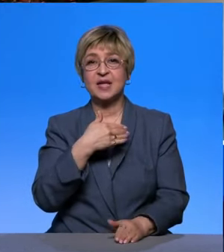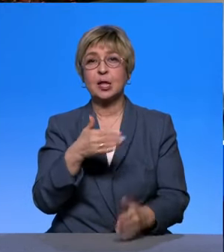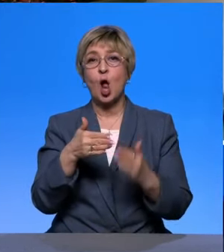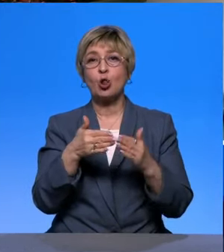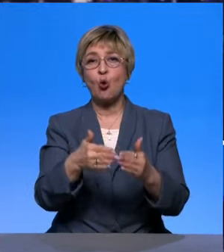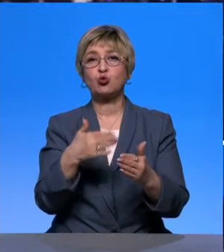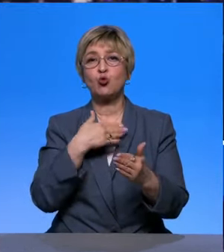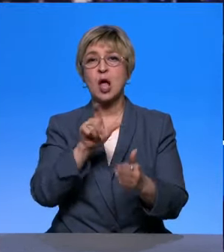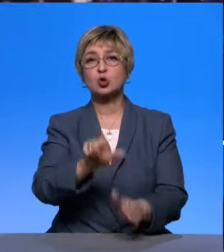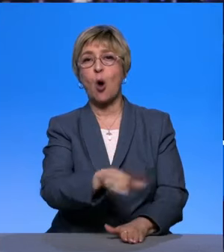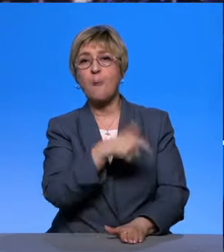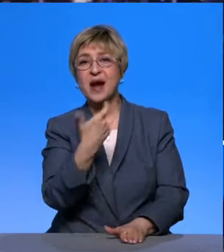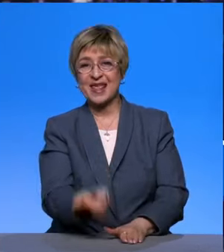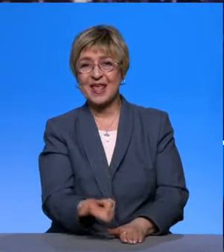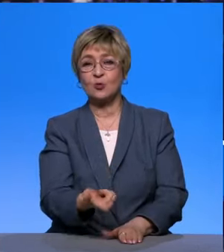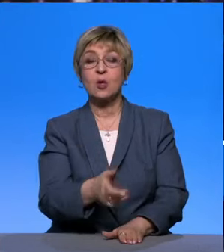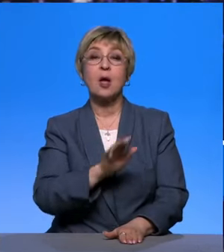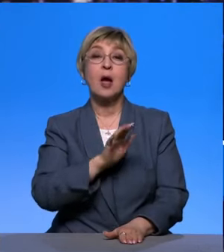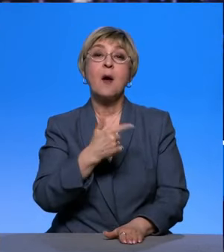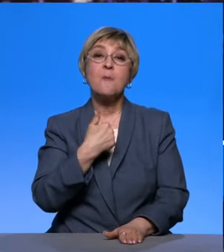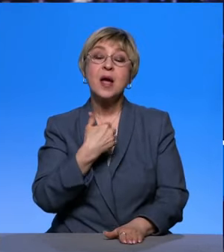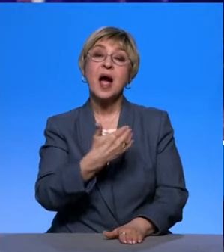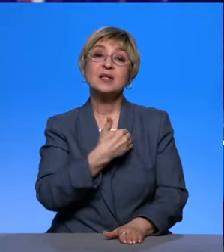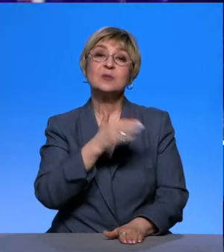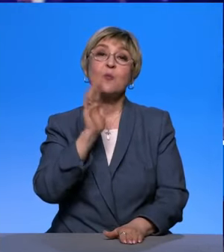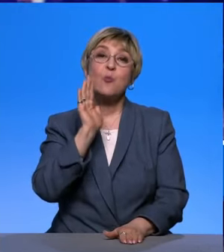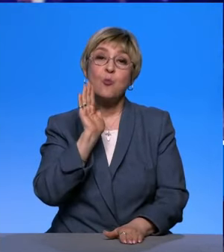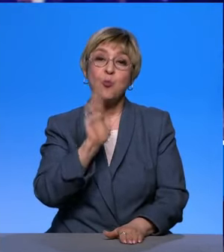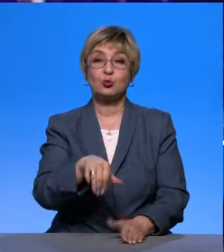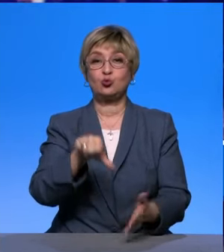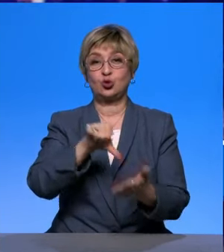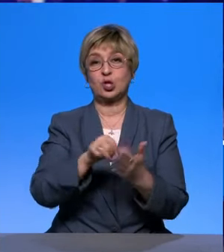проверили. А мы-то наоборот хотим, чтобы пусть участвует больше